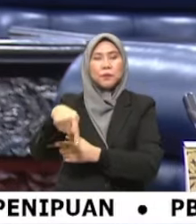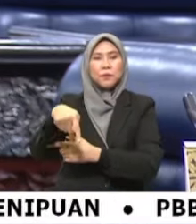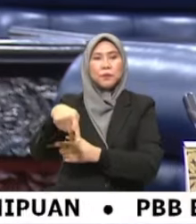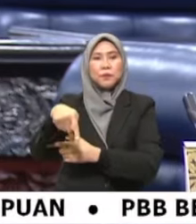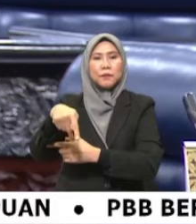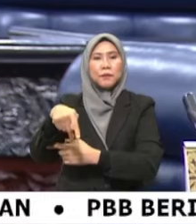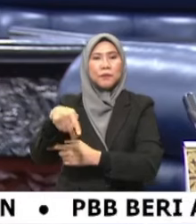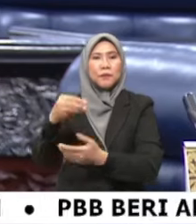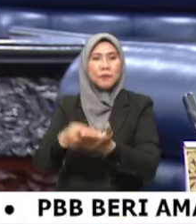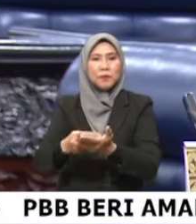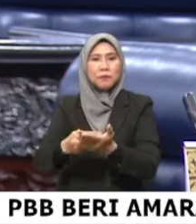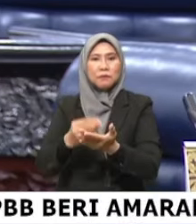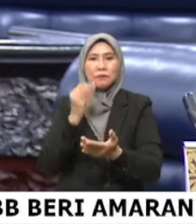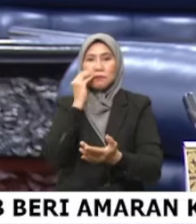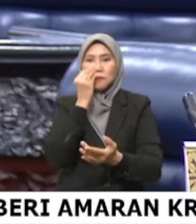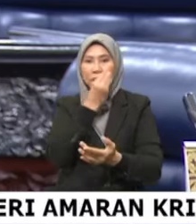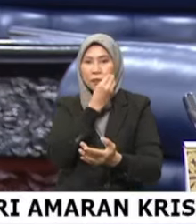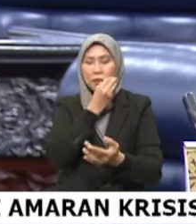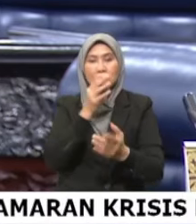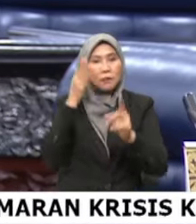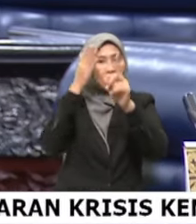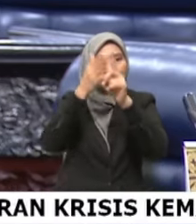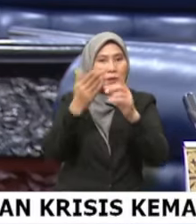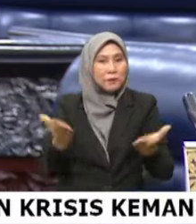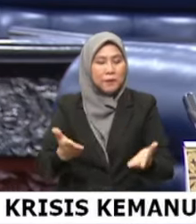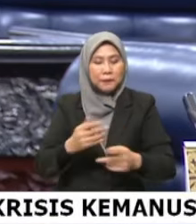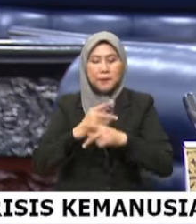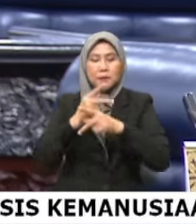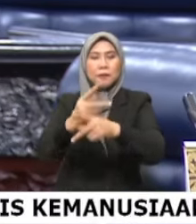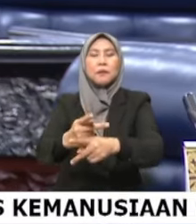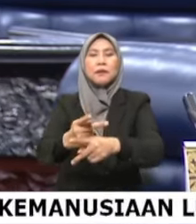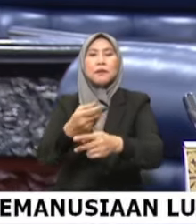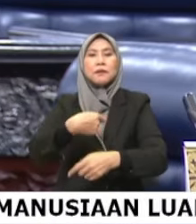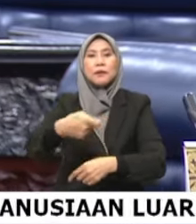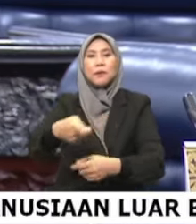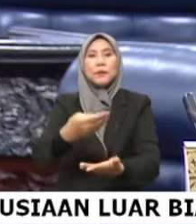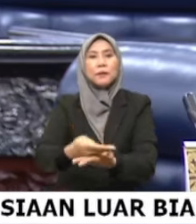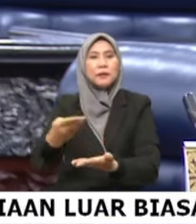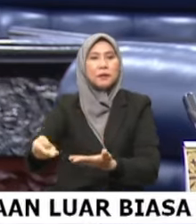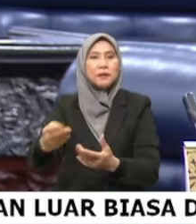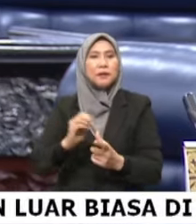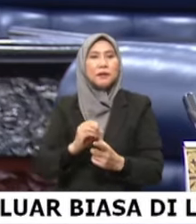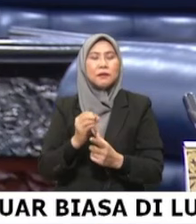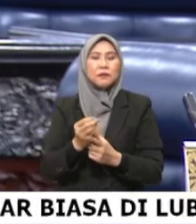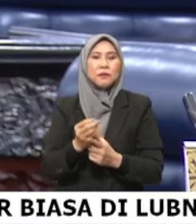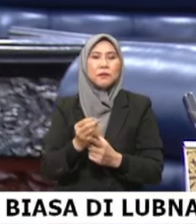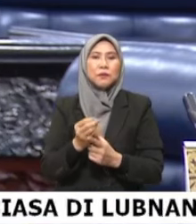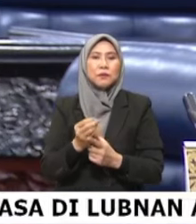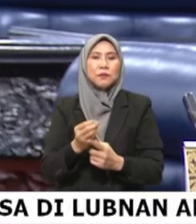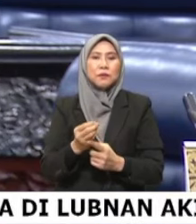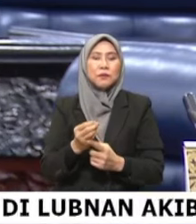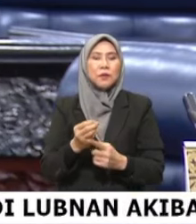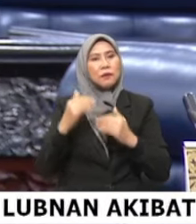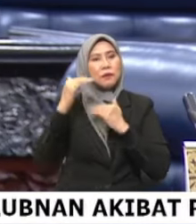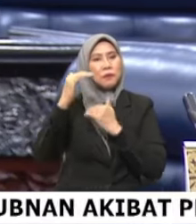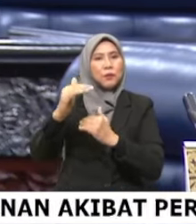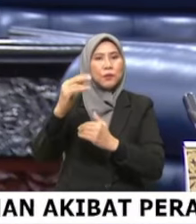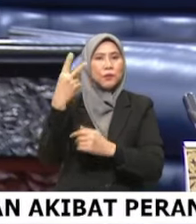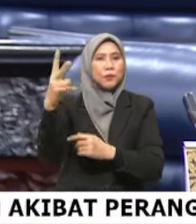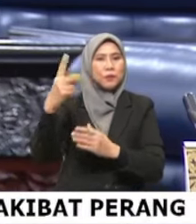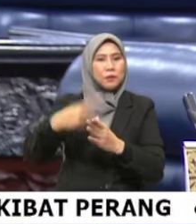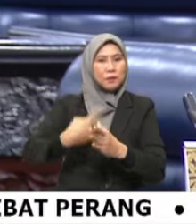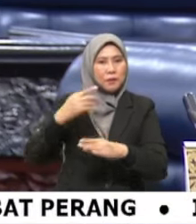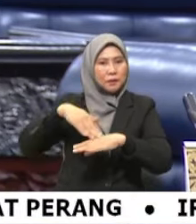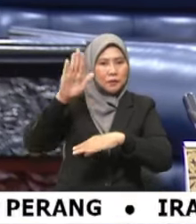faedah, interest rate subsidy, bagi tujuan peminjaman sewa beli atau term loan untuk tempoh 12 bulan